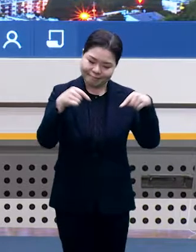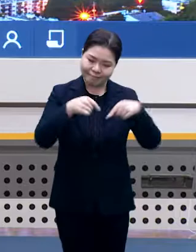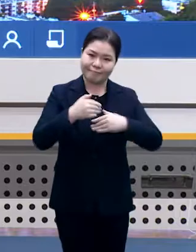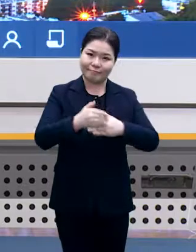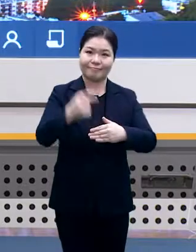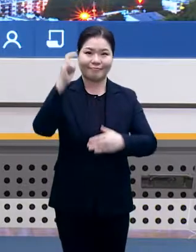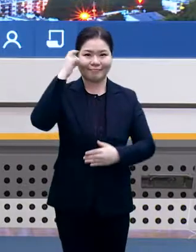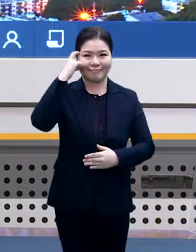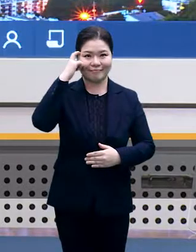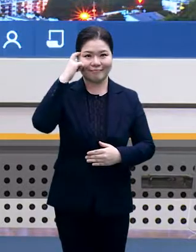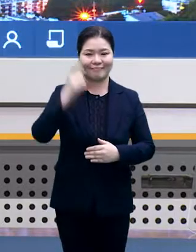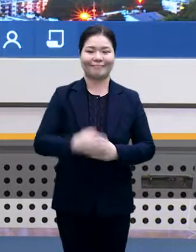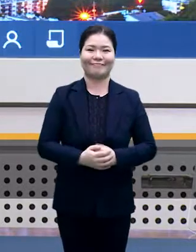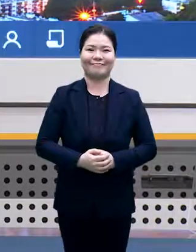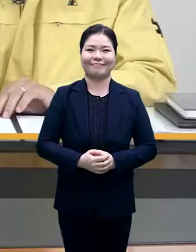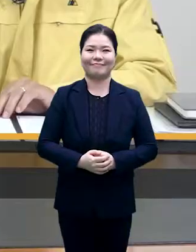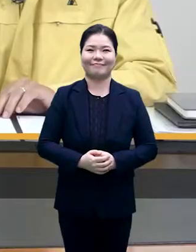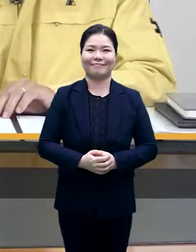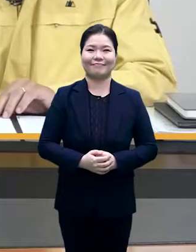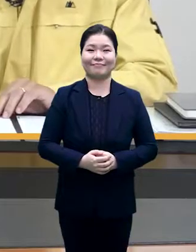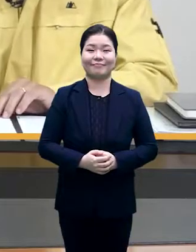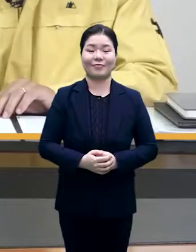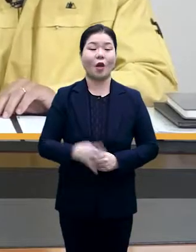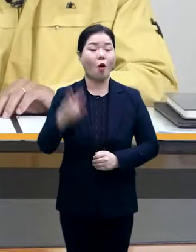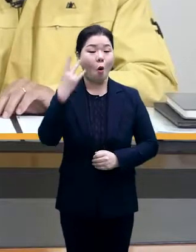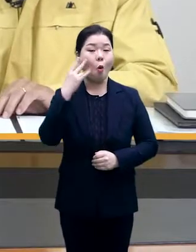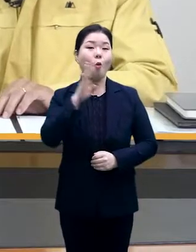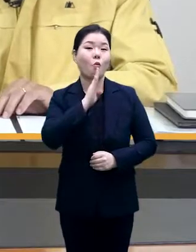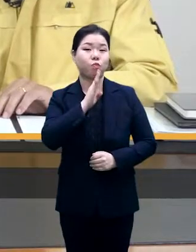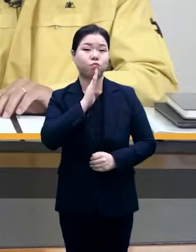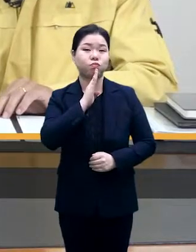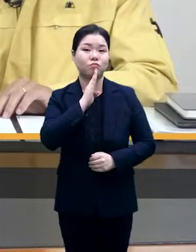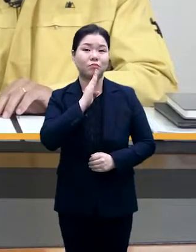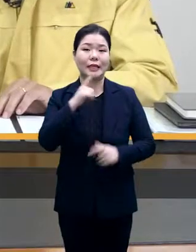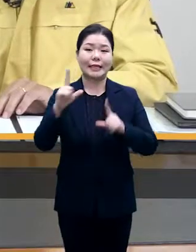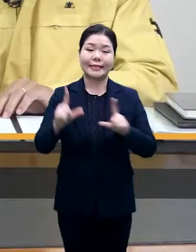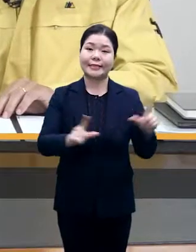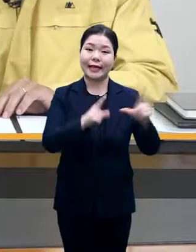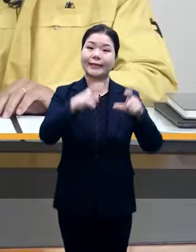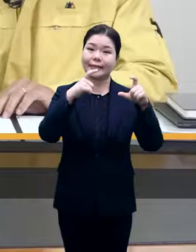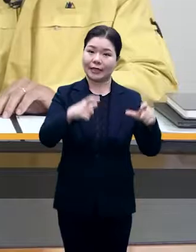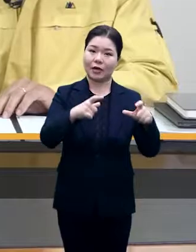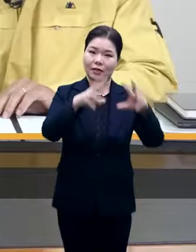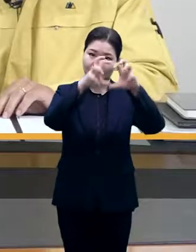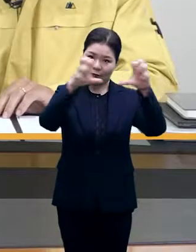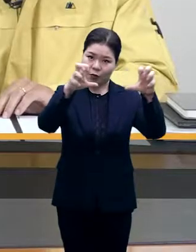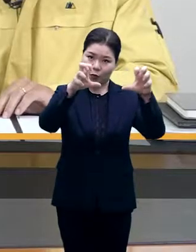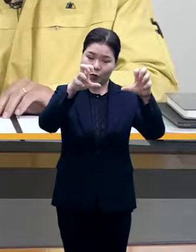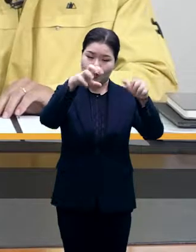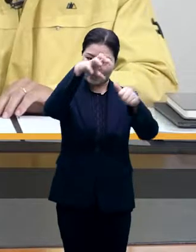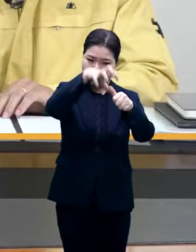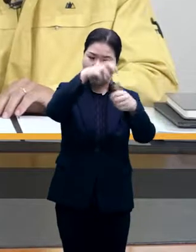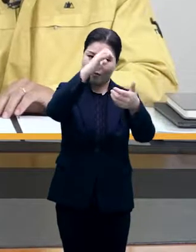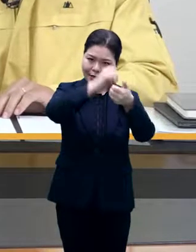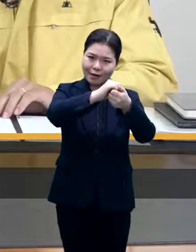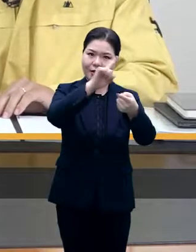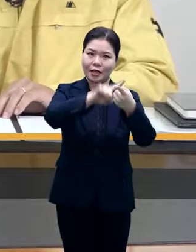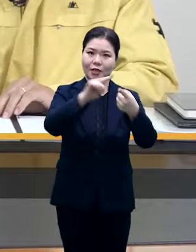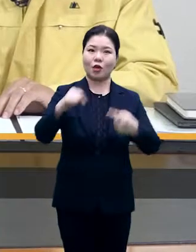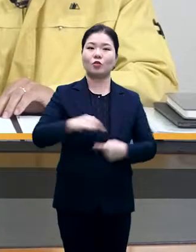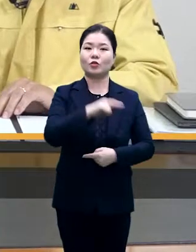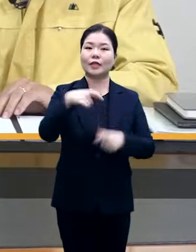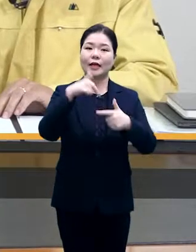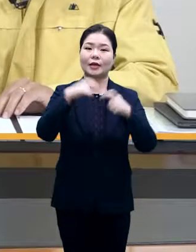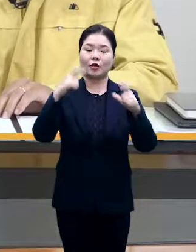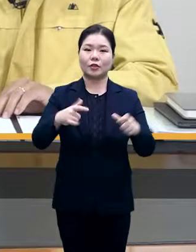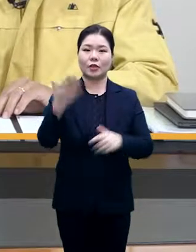협의해 나갈 생각으로 있습니다. 네, 그렇습니다. 주거지역 35층 룰에 대해서 우리